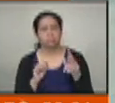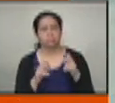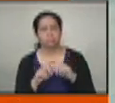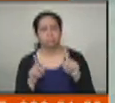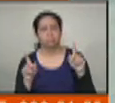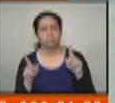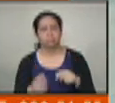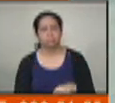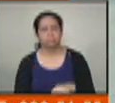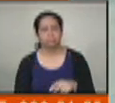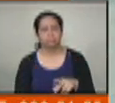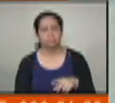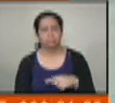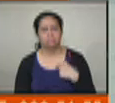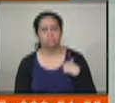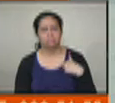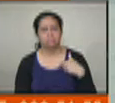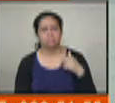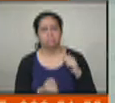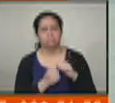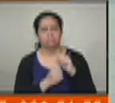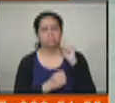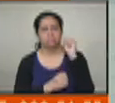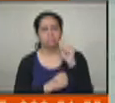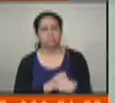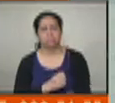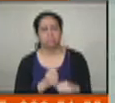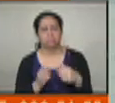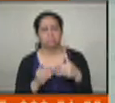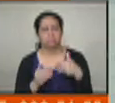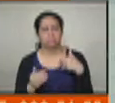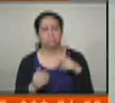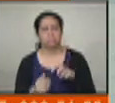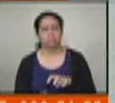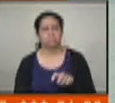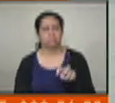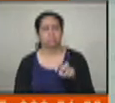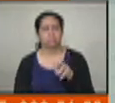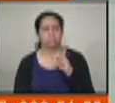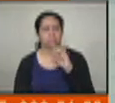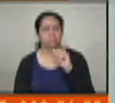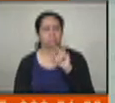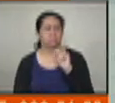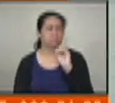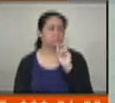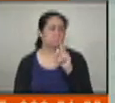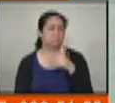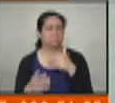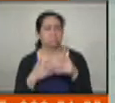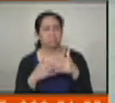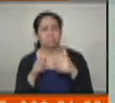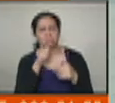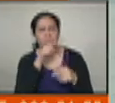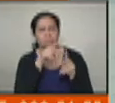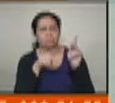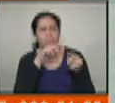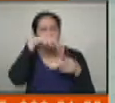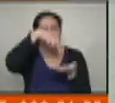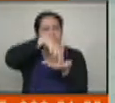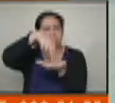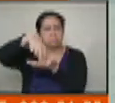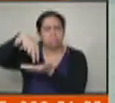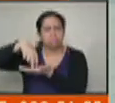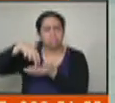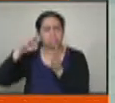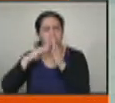yun. Malayo pa po ako, medyo mahaba-haba pa po bago mo biyahe po sa main. Okay, sige, malayo ka pa sa lugar. Eh, sino yung mga taong